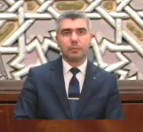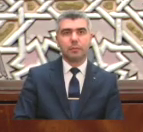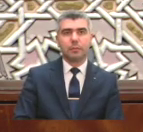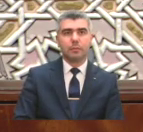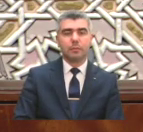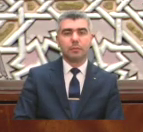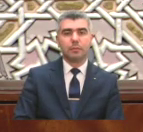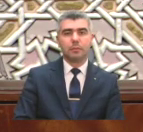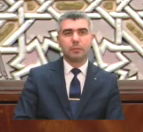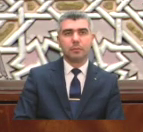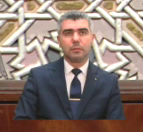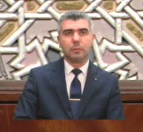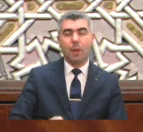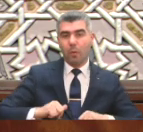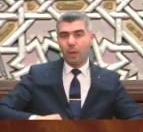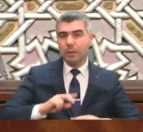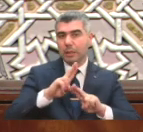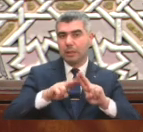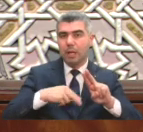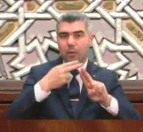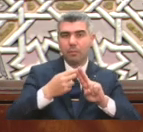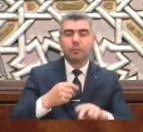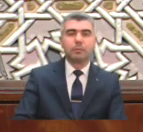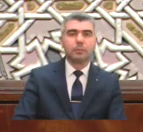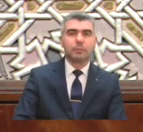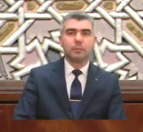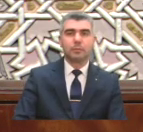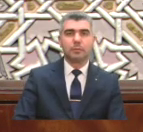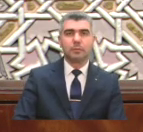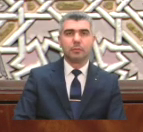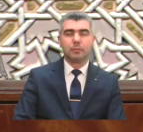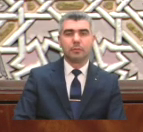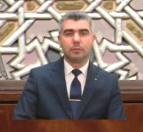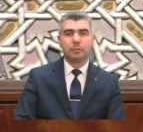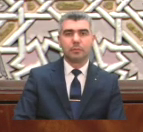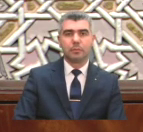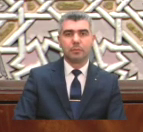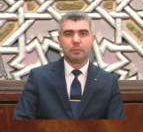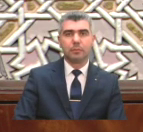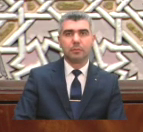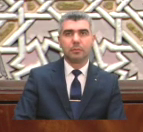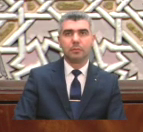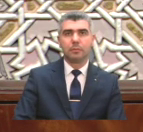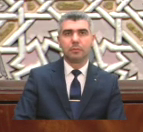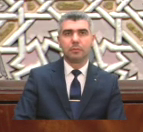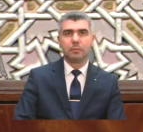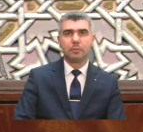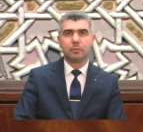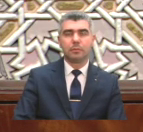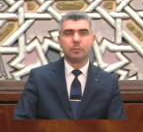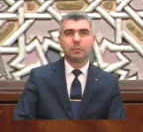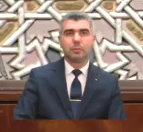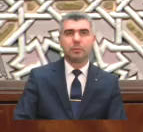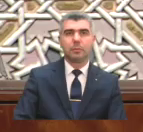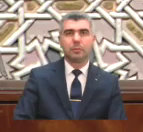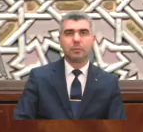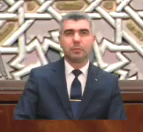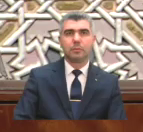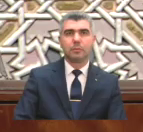ليس هناك. سيد الوزير تفضلوا. اذا عندي دقيقه ياك السيد الرئيس.